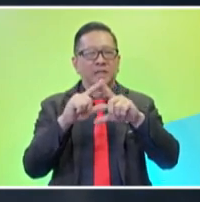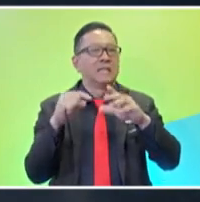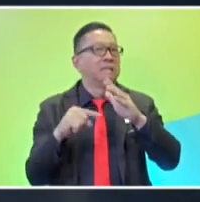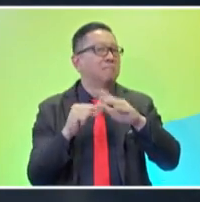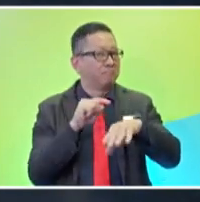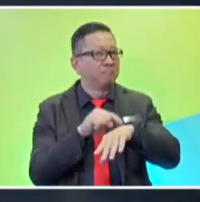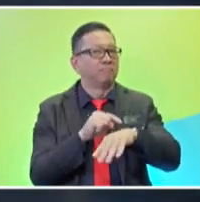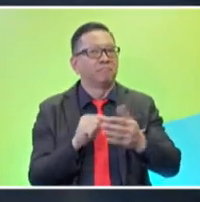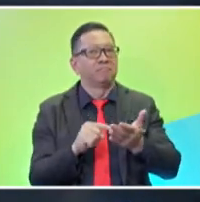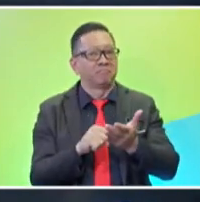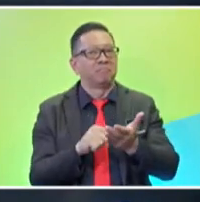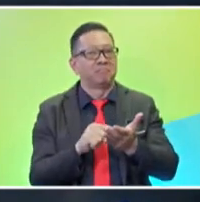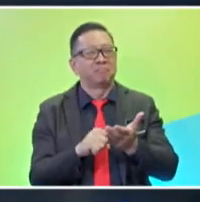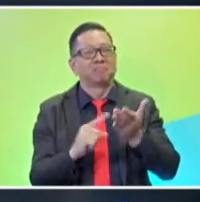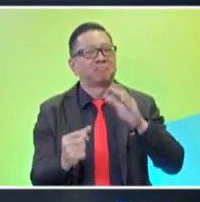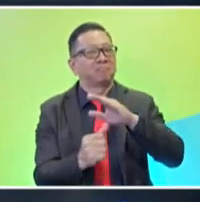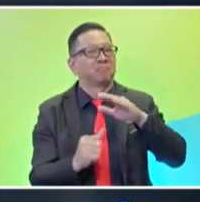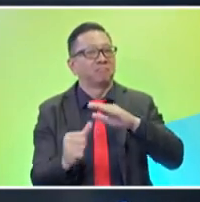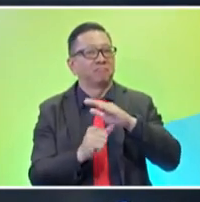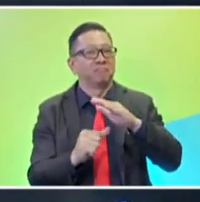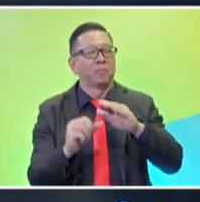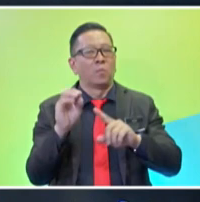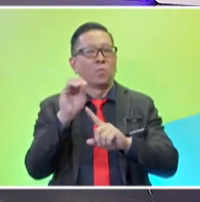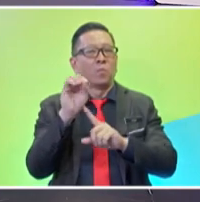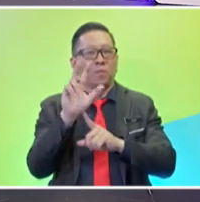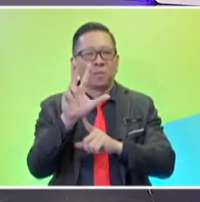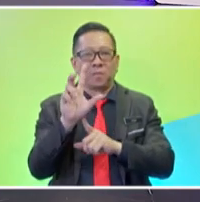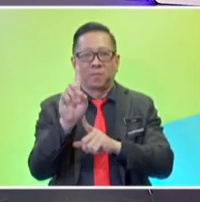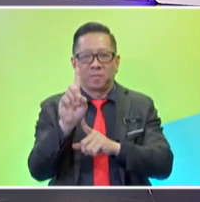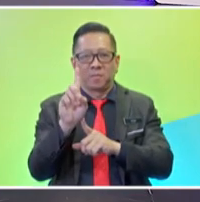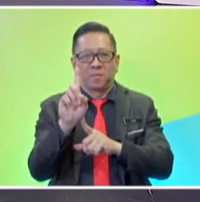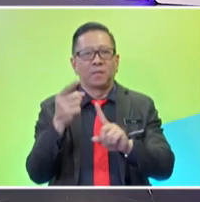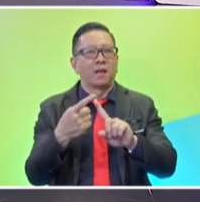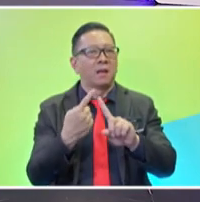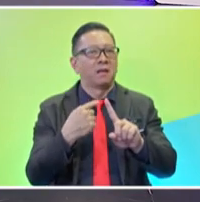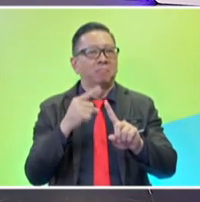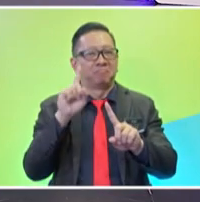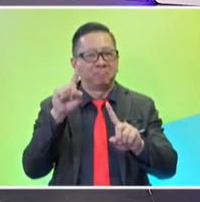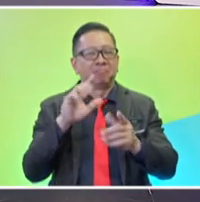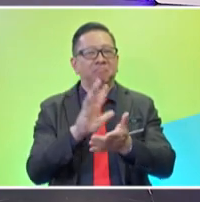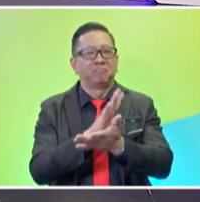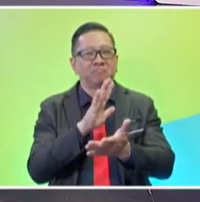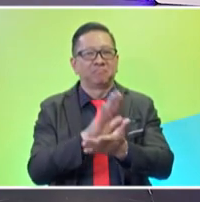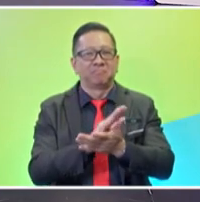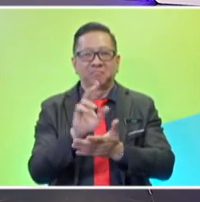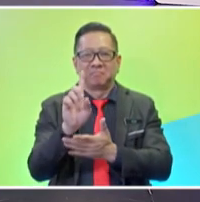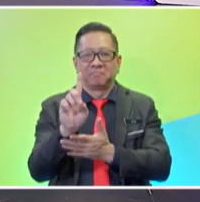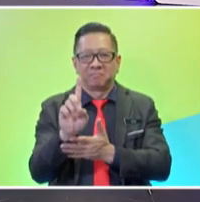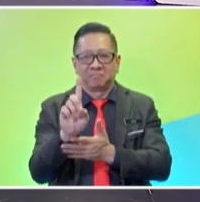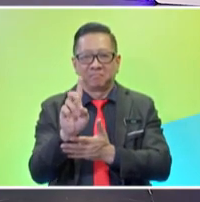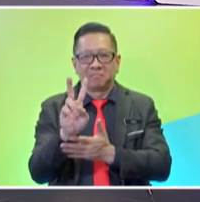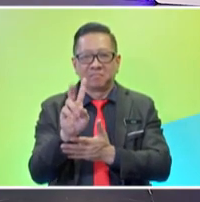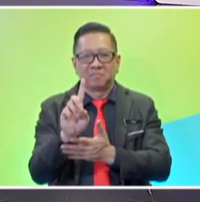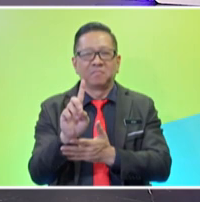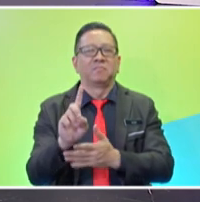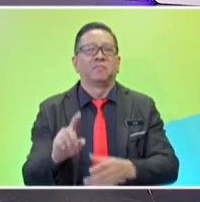objek 3 dimensi yang boleh kita minum walaupun kita cantumkan jadi